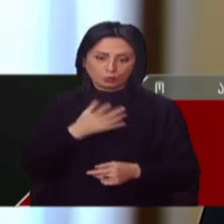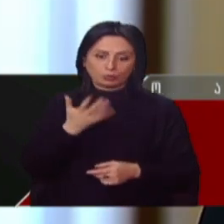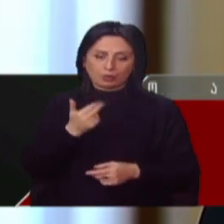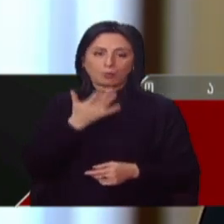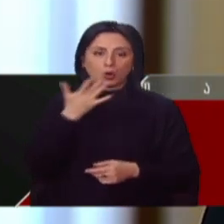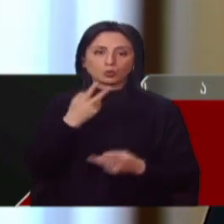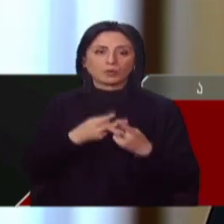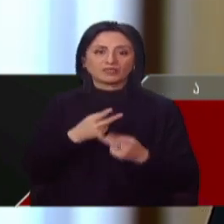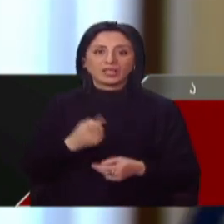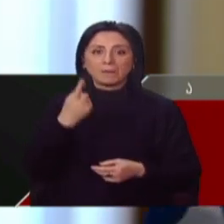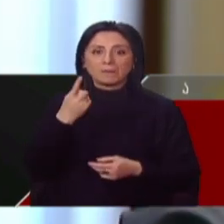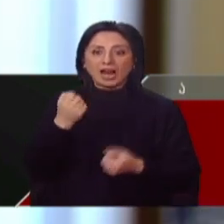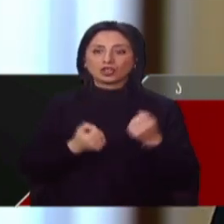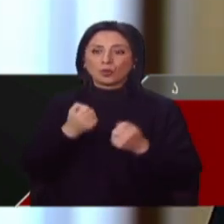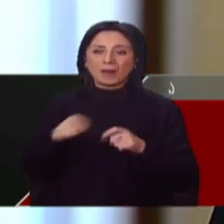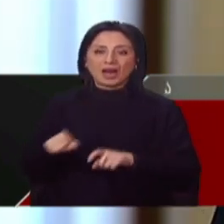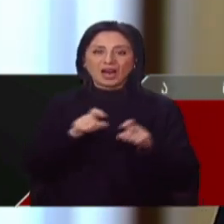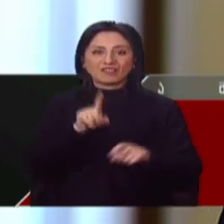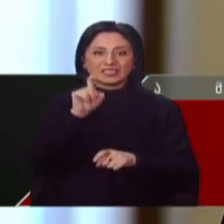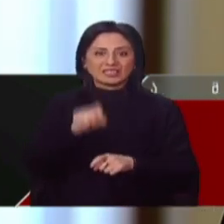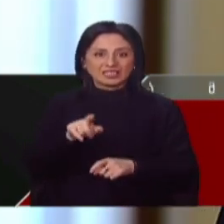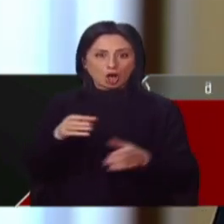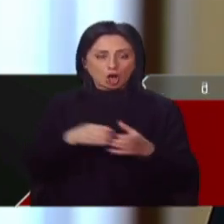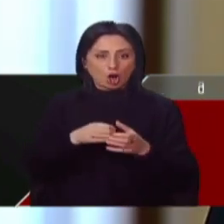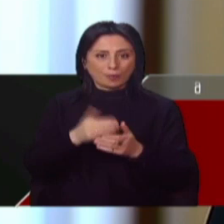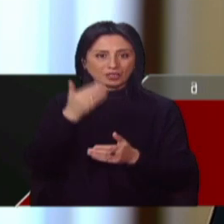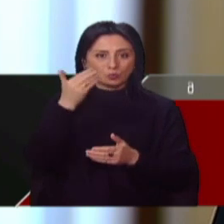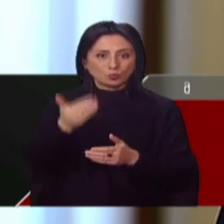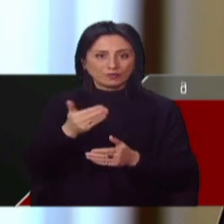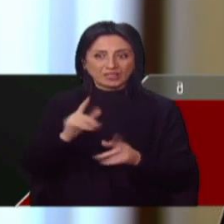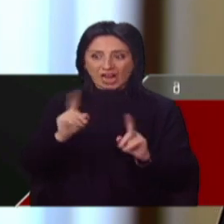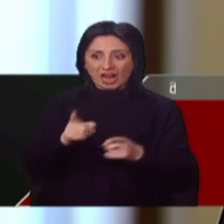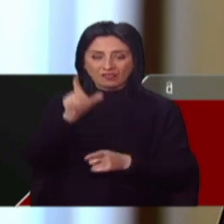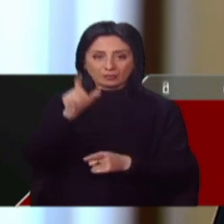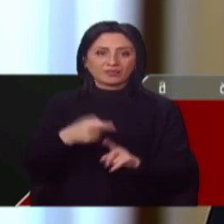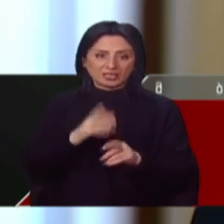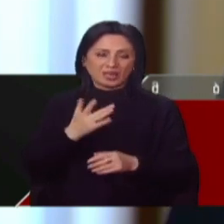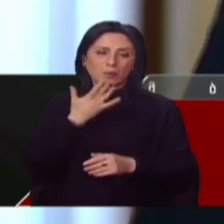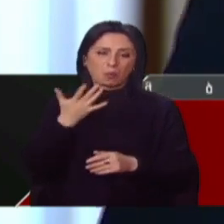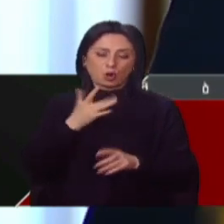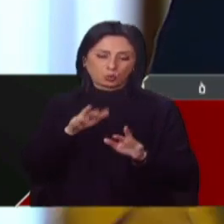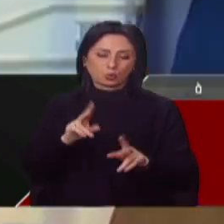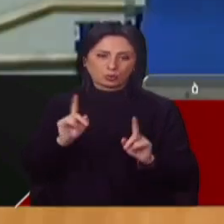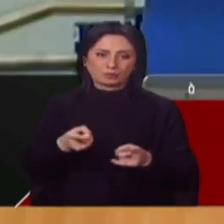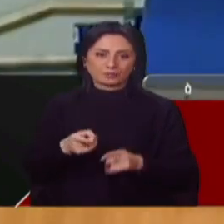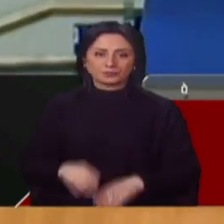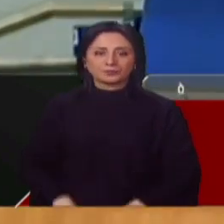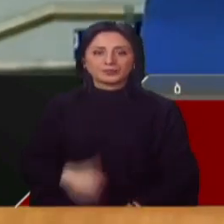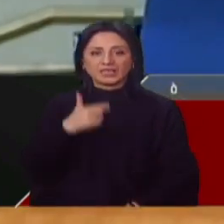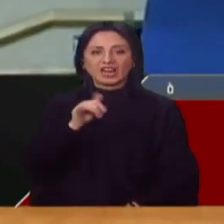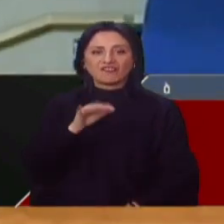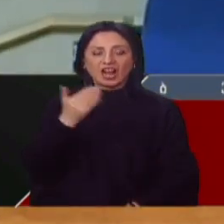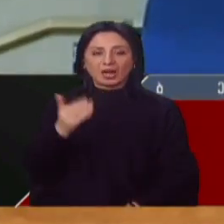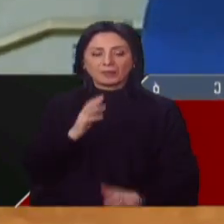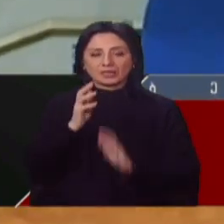როცა ავტომანქანის გადაადგილების გამო კომპანიის კუთვნილის აკავებენ ადამიანს, ეს არის რა თქმა უნდა პოლიტიკური მოტივი.